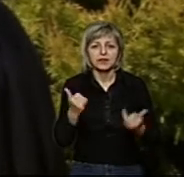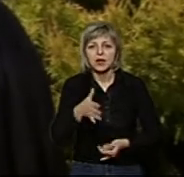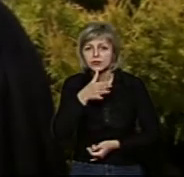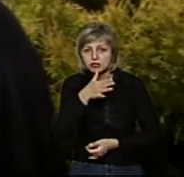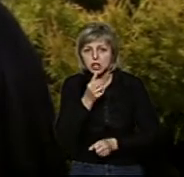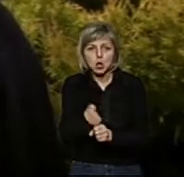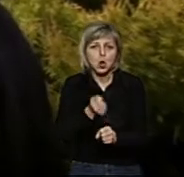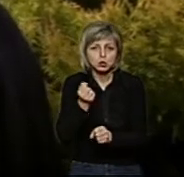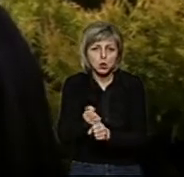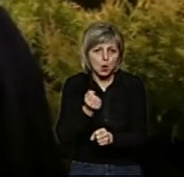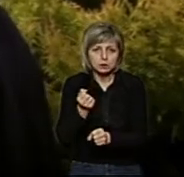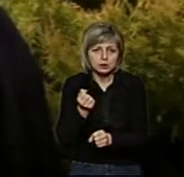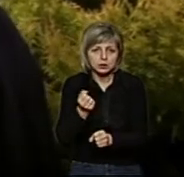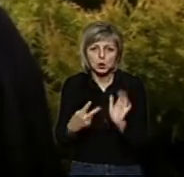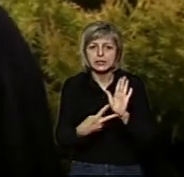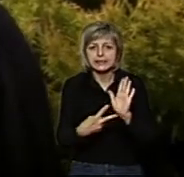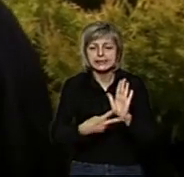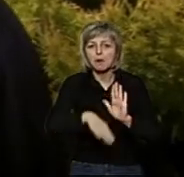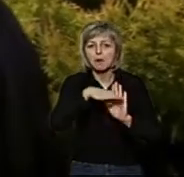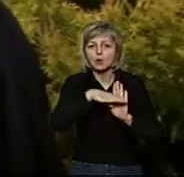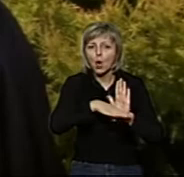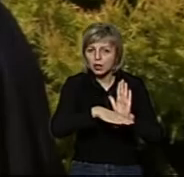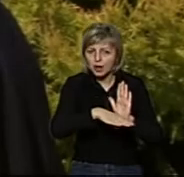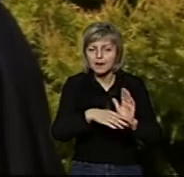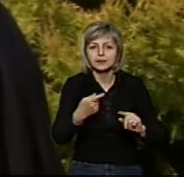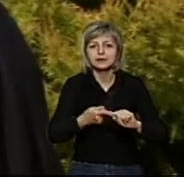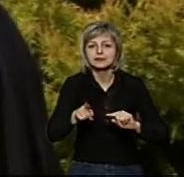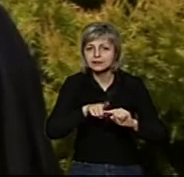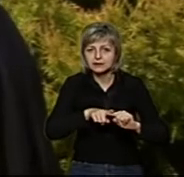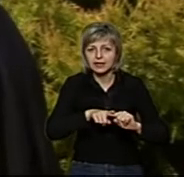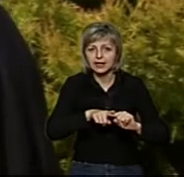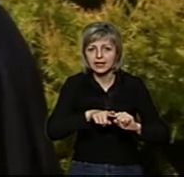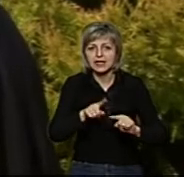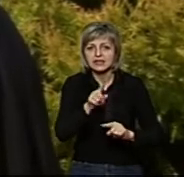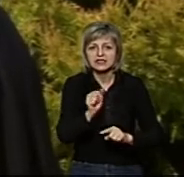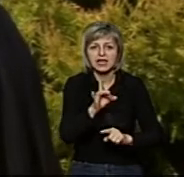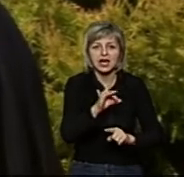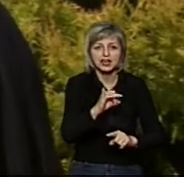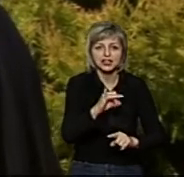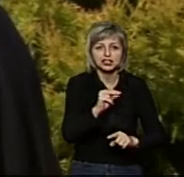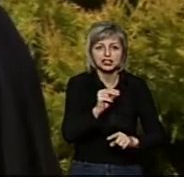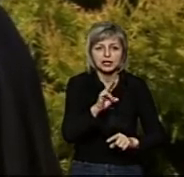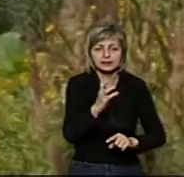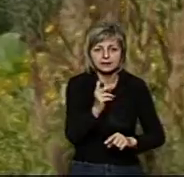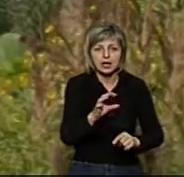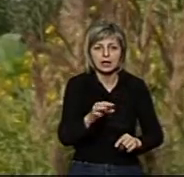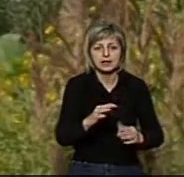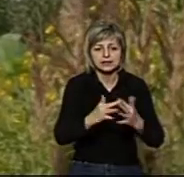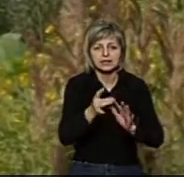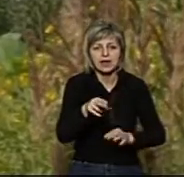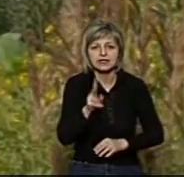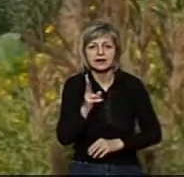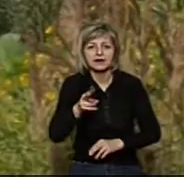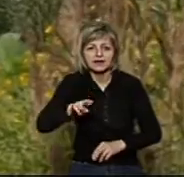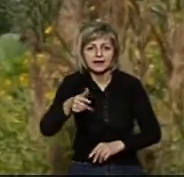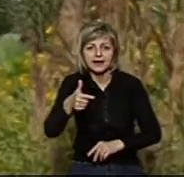час розроблено 7 програм. Це Зарічанська сільська рада,